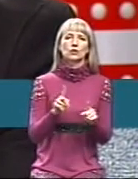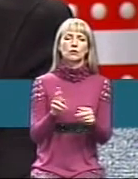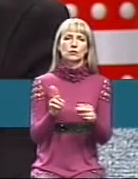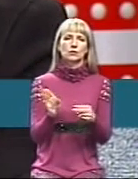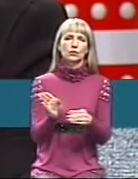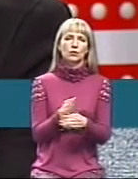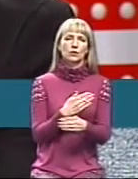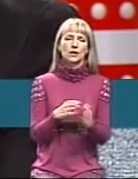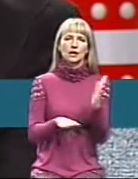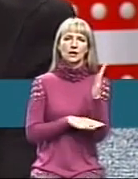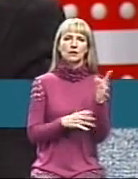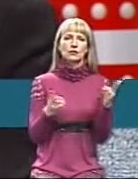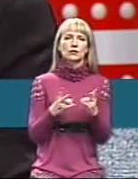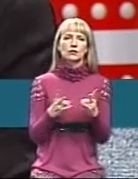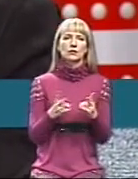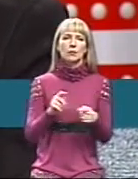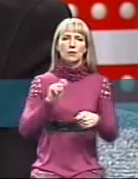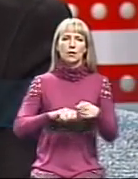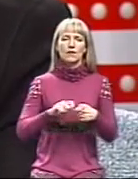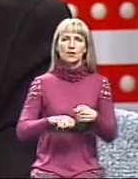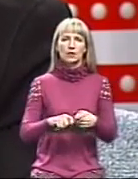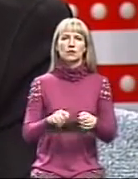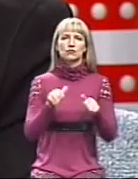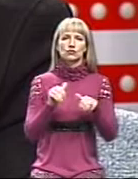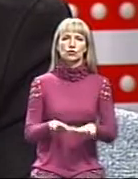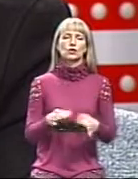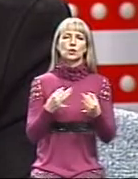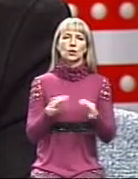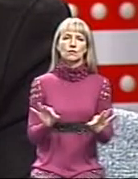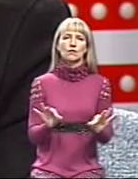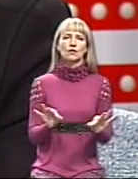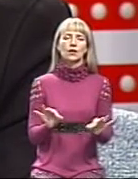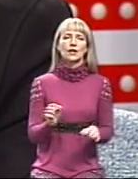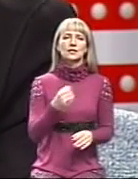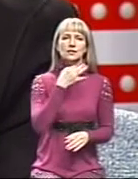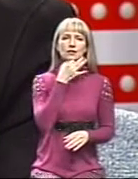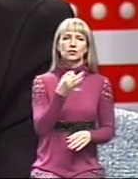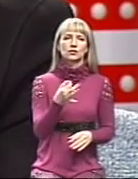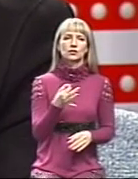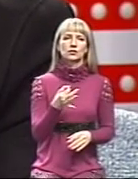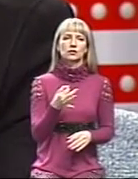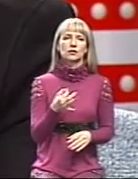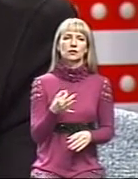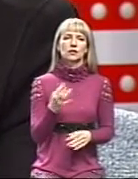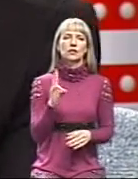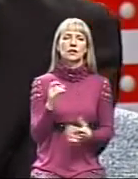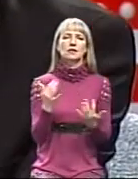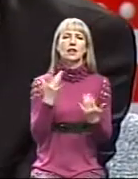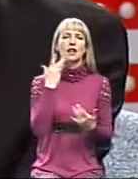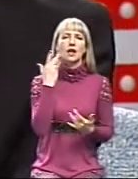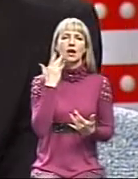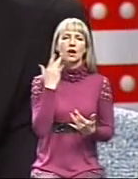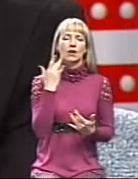демонтувати дерево, потрібні перевірки, рішення, дозволи. Скажіть, а наскільки легко